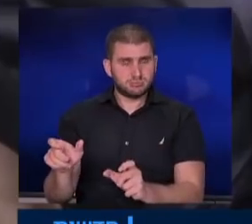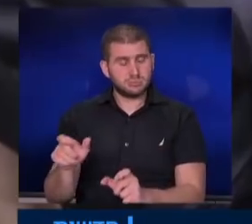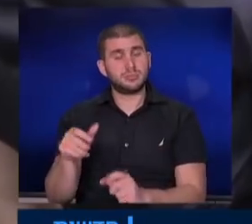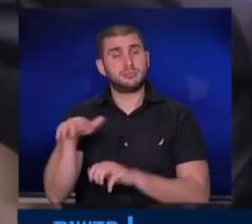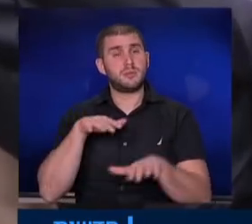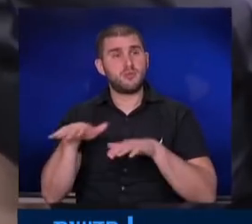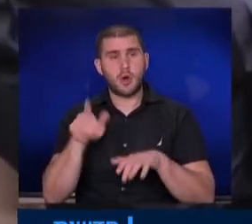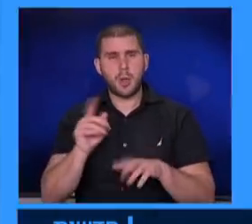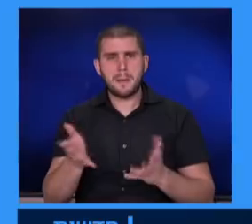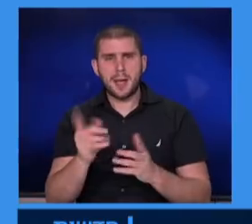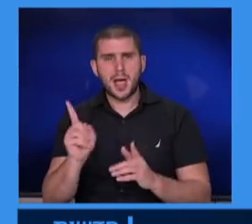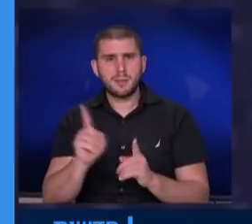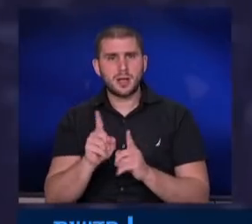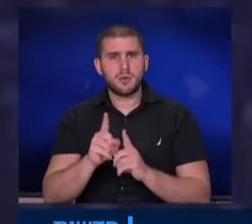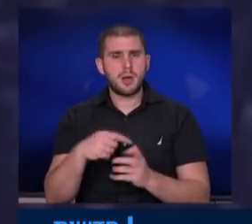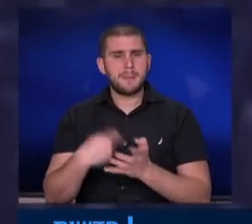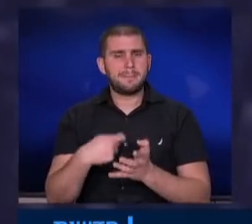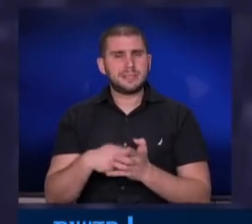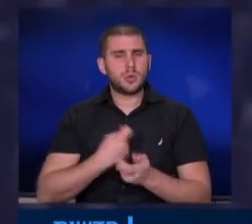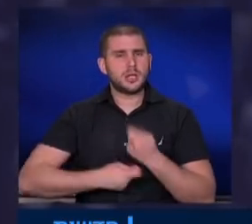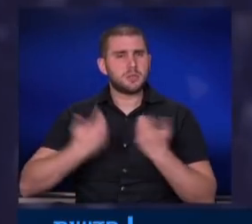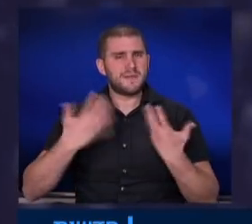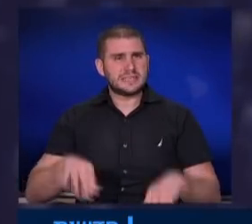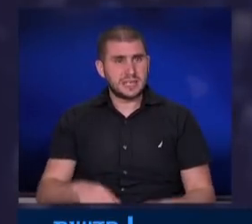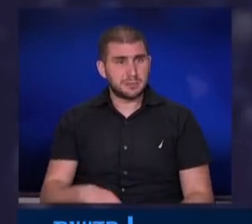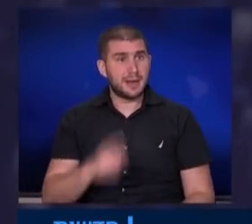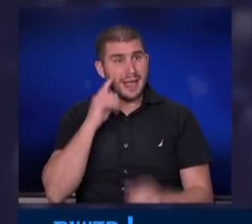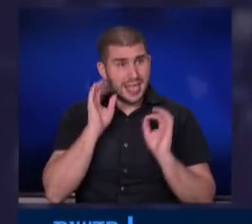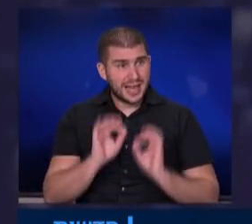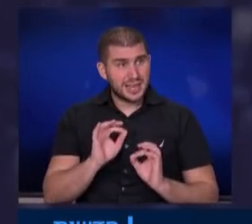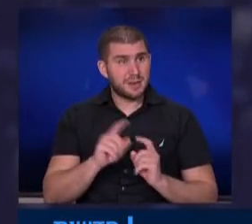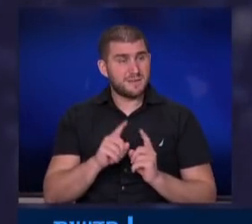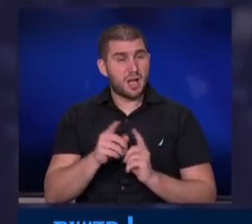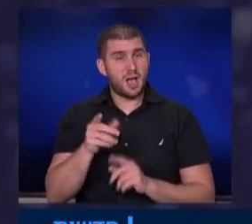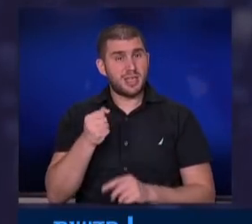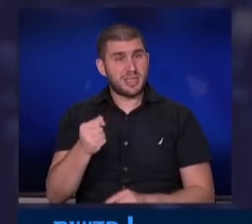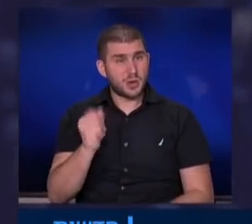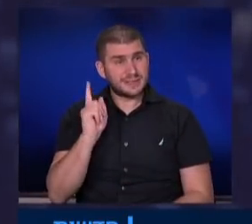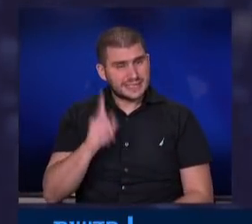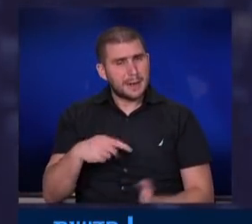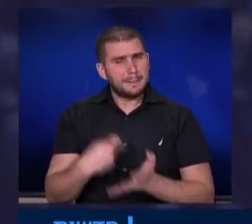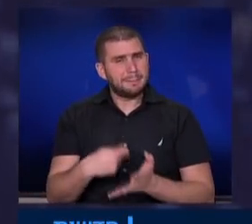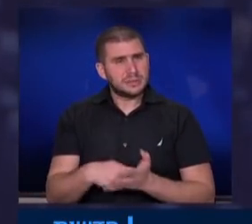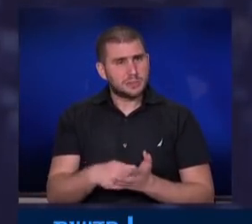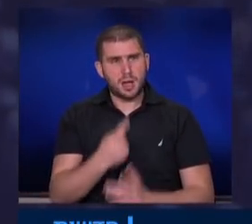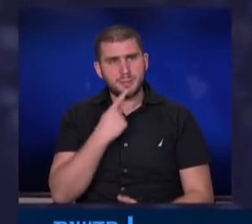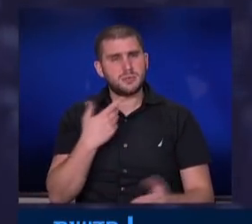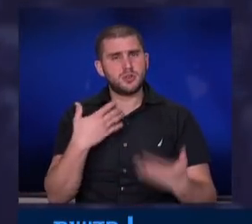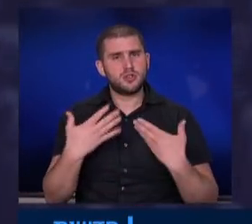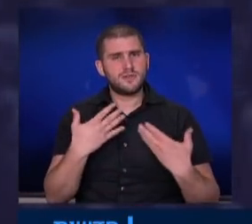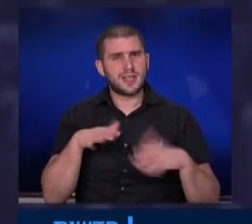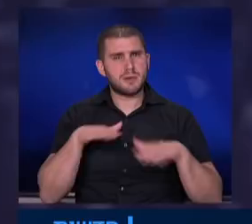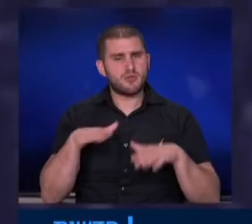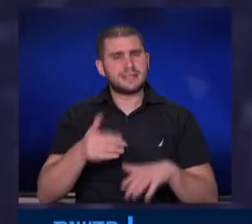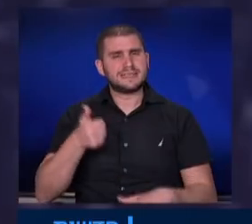בממשלה לא ממהרים לפצות את העסקים המופסדים. לגיטימי להקריב את ענף התיירות, אבל צריך פיצוי, אמרה בישיבת הממשלה שרת